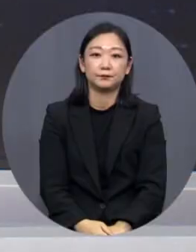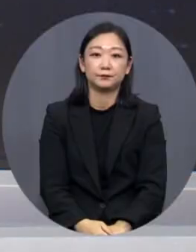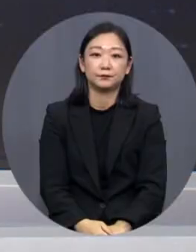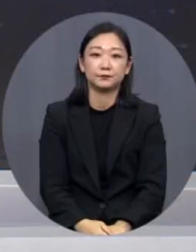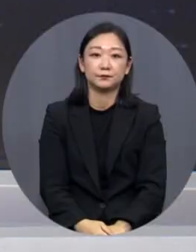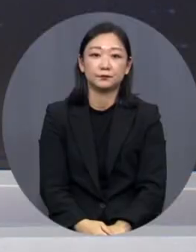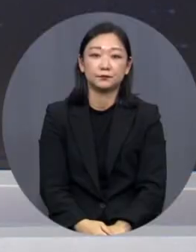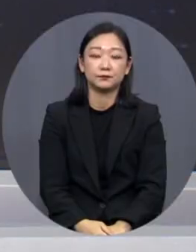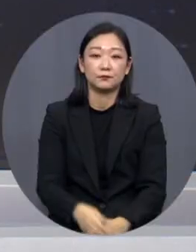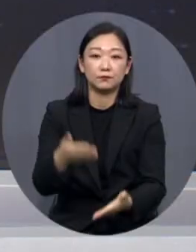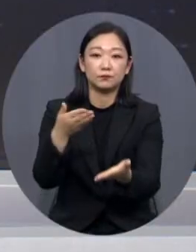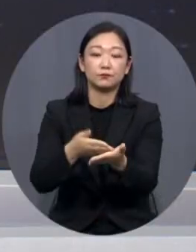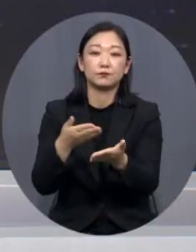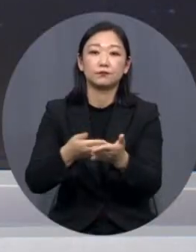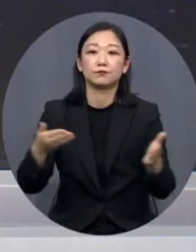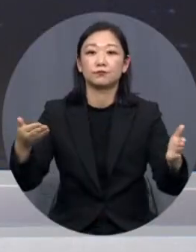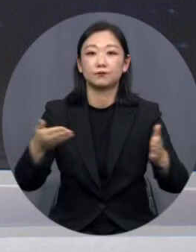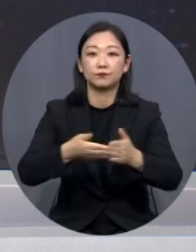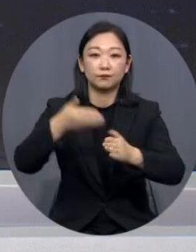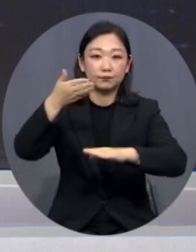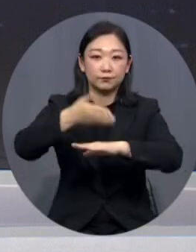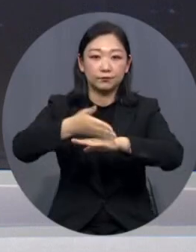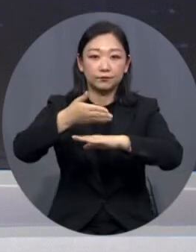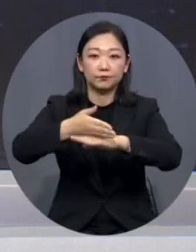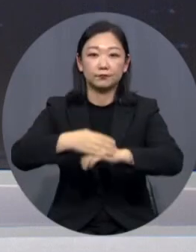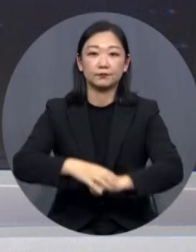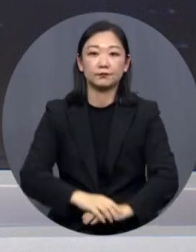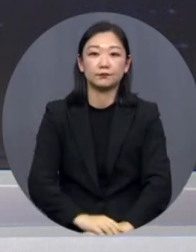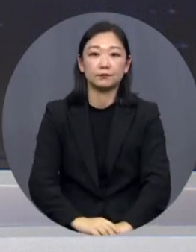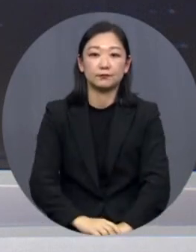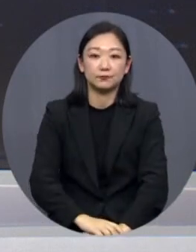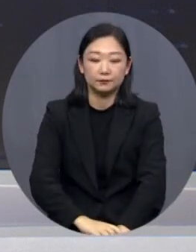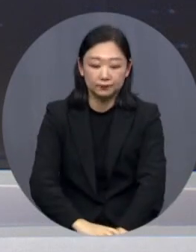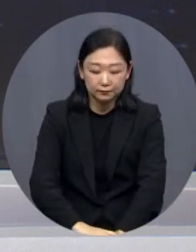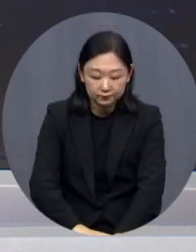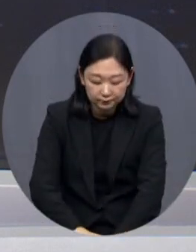예정입니다 뉴스데스크 세주 마칩니다 시청해주신 여러분